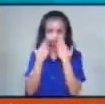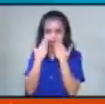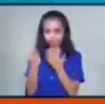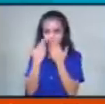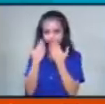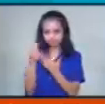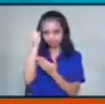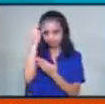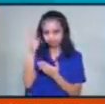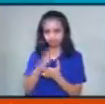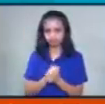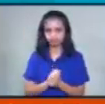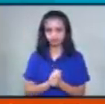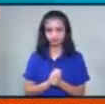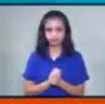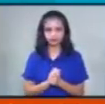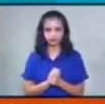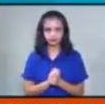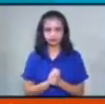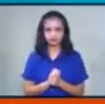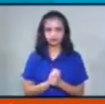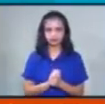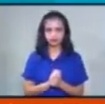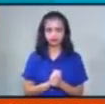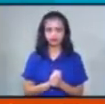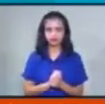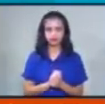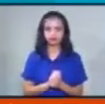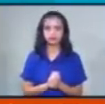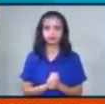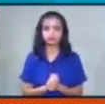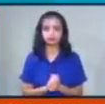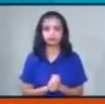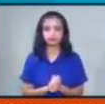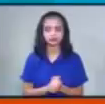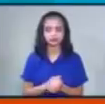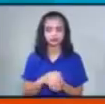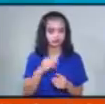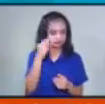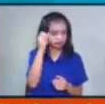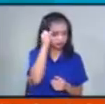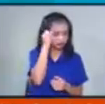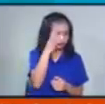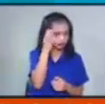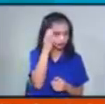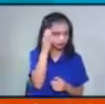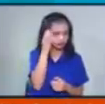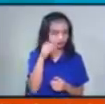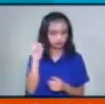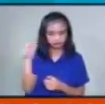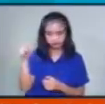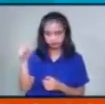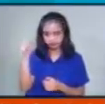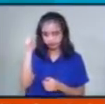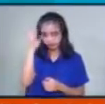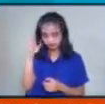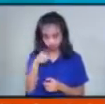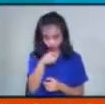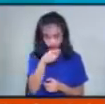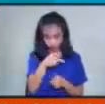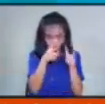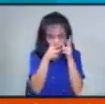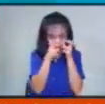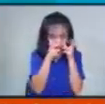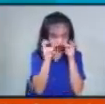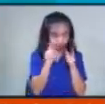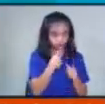much, sir. Thank you, sir. Thank you po. Mr. Castillo? Yes, sir. Narinig mo yung sinabi